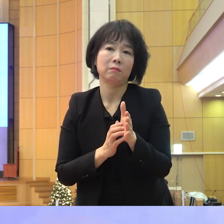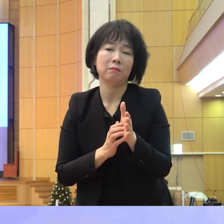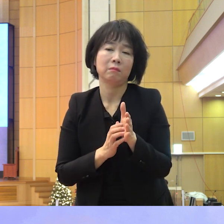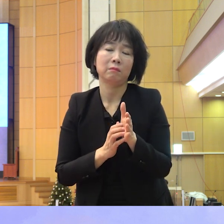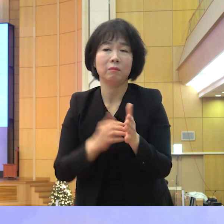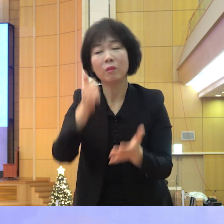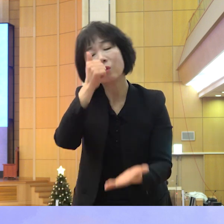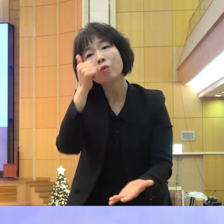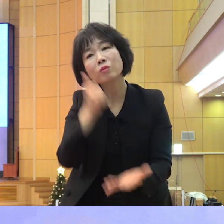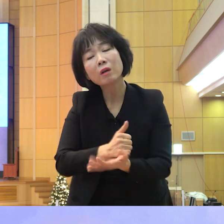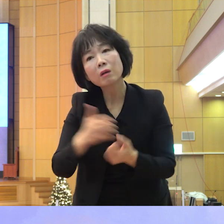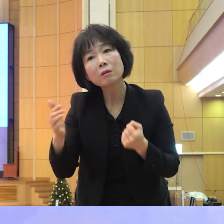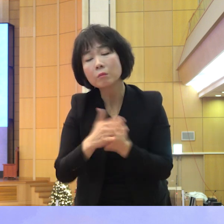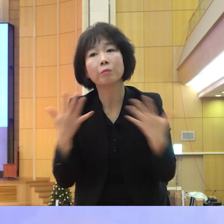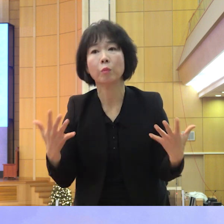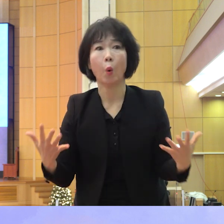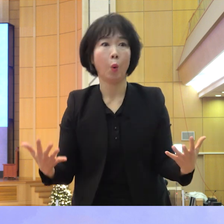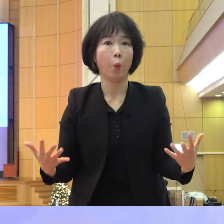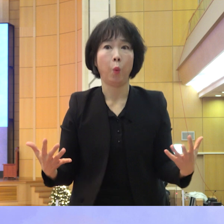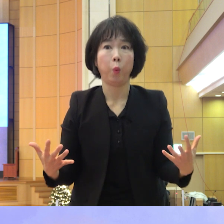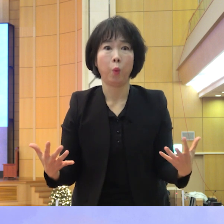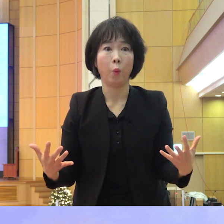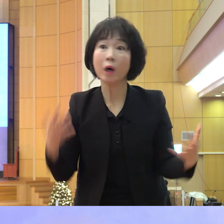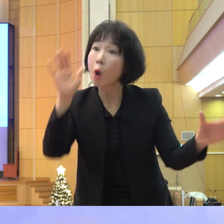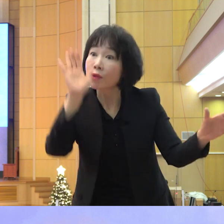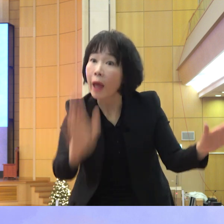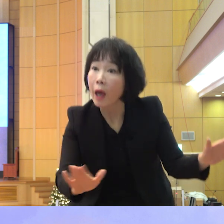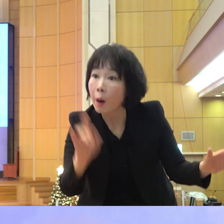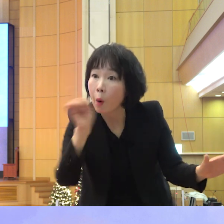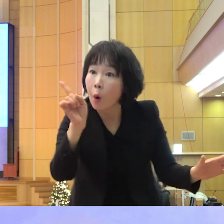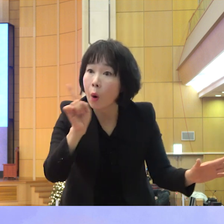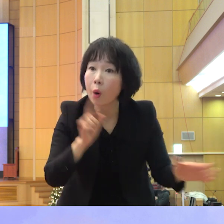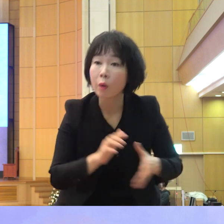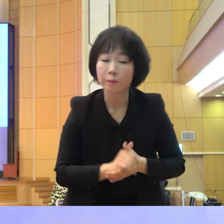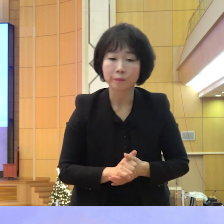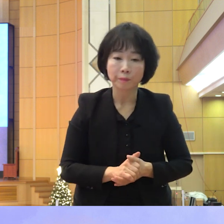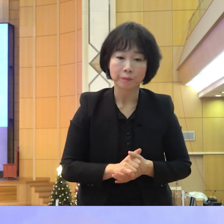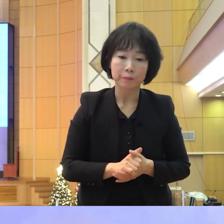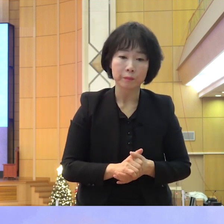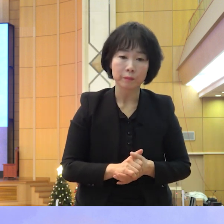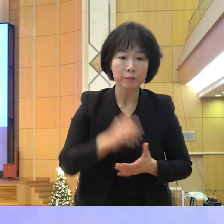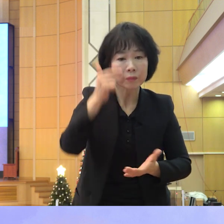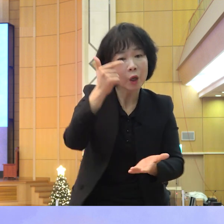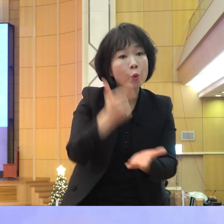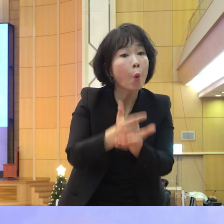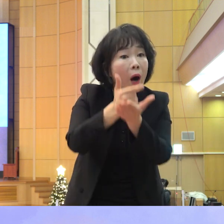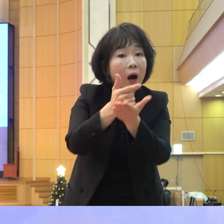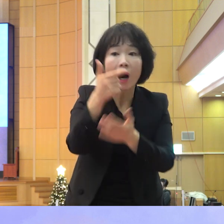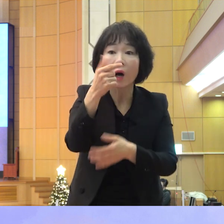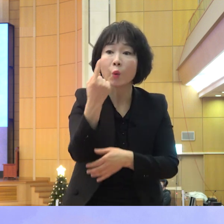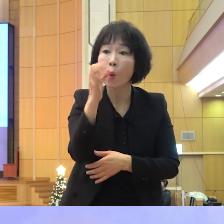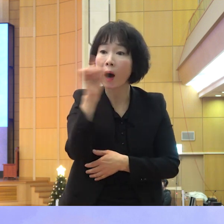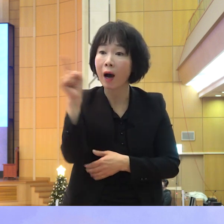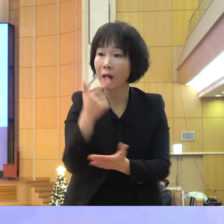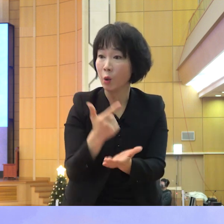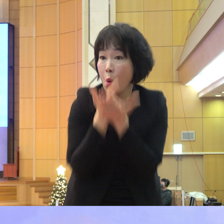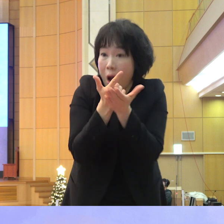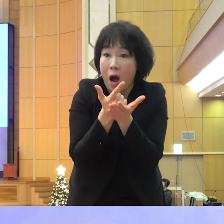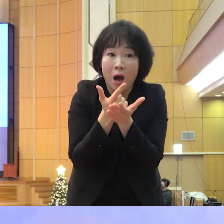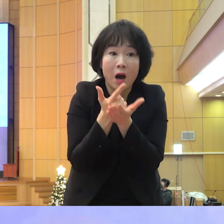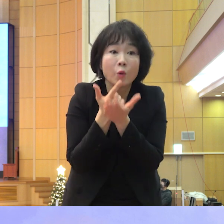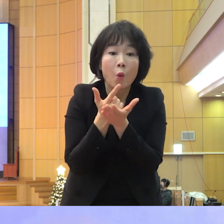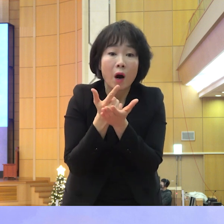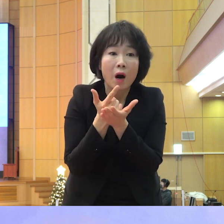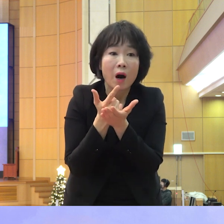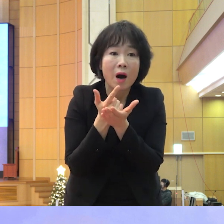그 홍수 심판에서도 생명을 얻은 정말